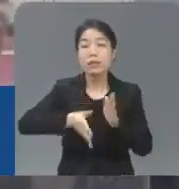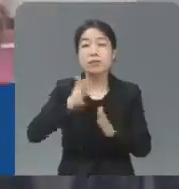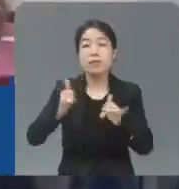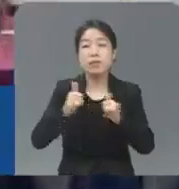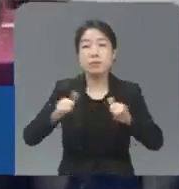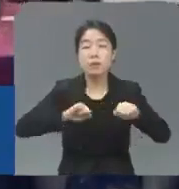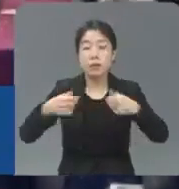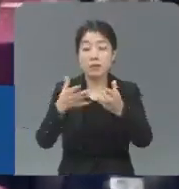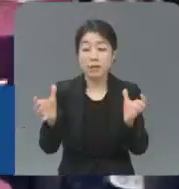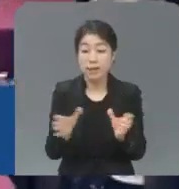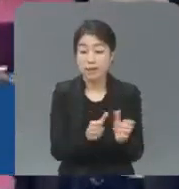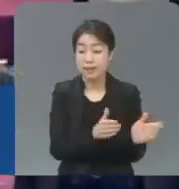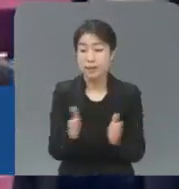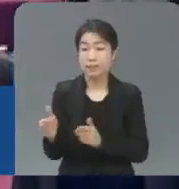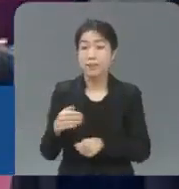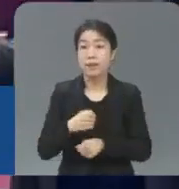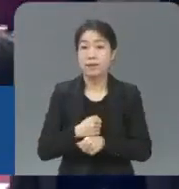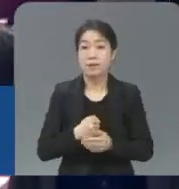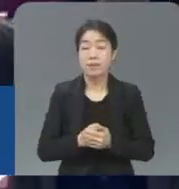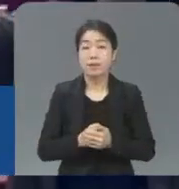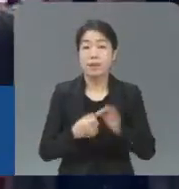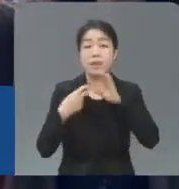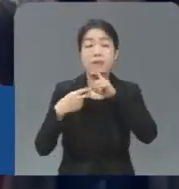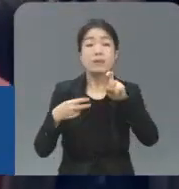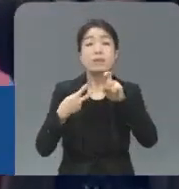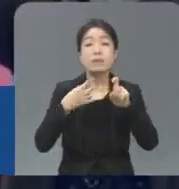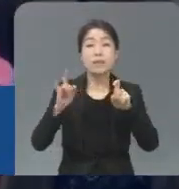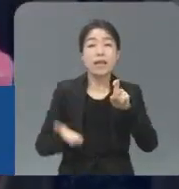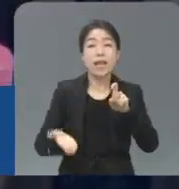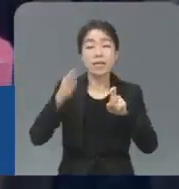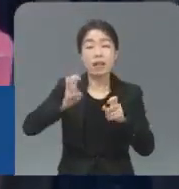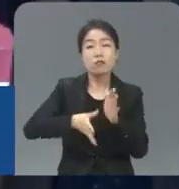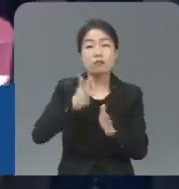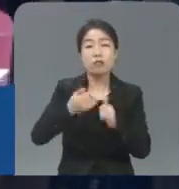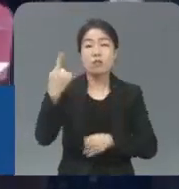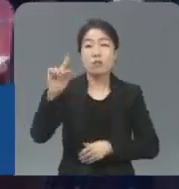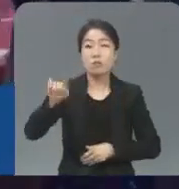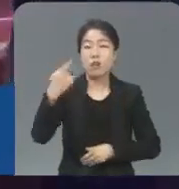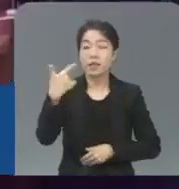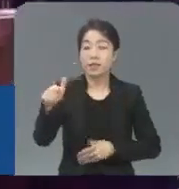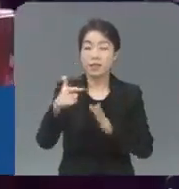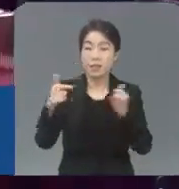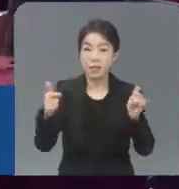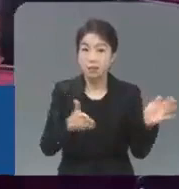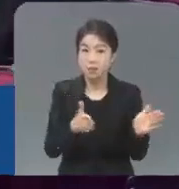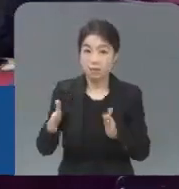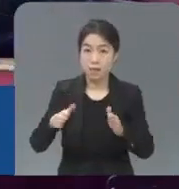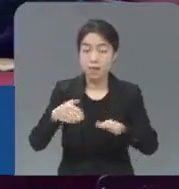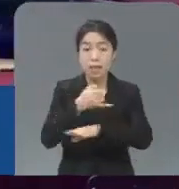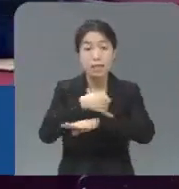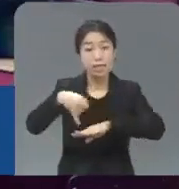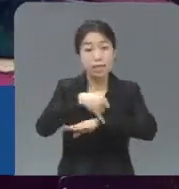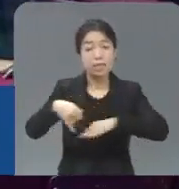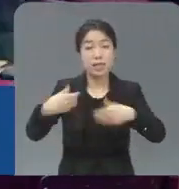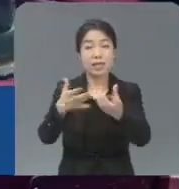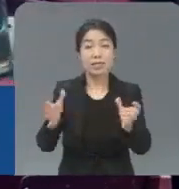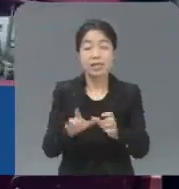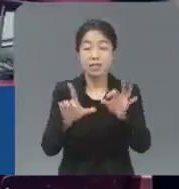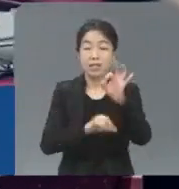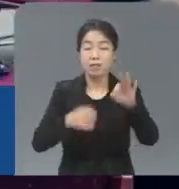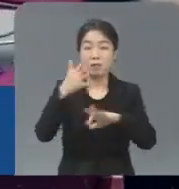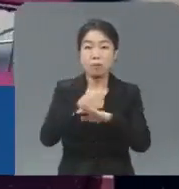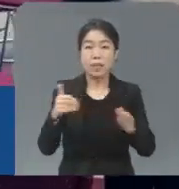활동을 통해 꾸리게 됐습니다. 10대 이상의 광주 시민 106명으로 구성된 시민정책 디자인단은 오는 10월